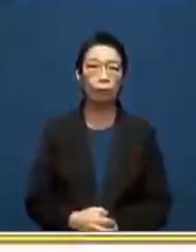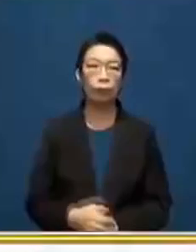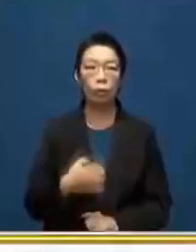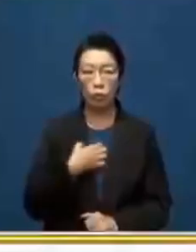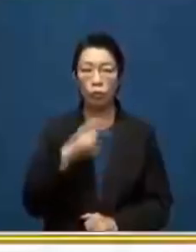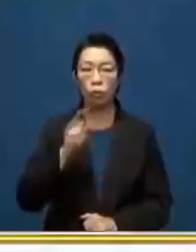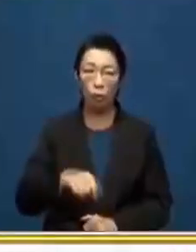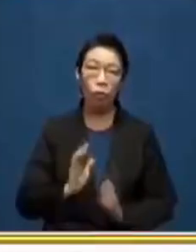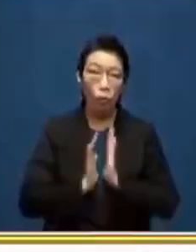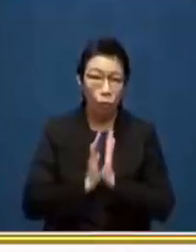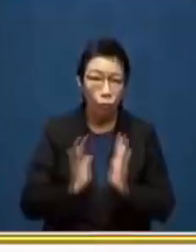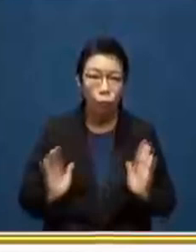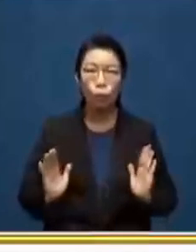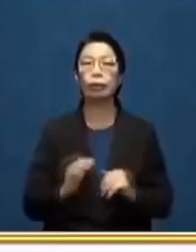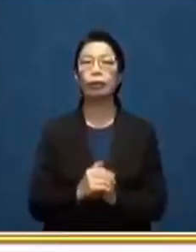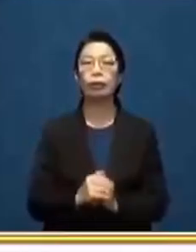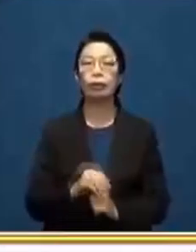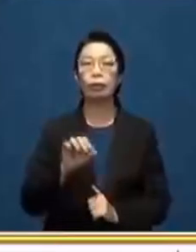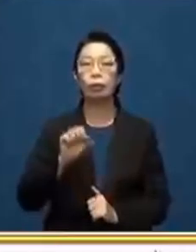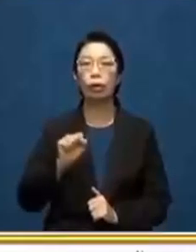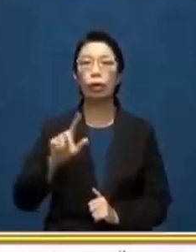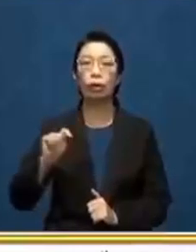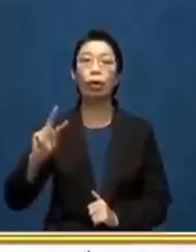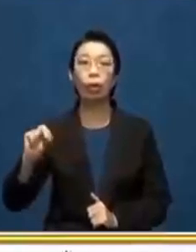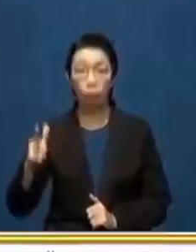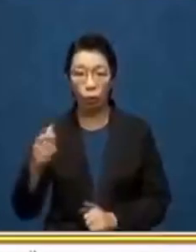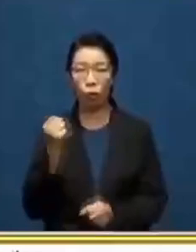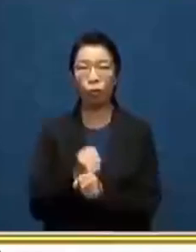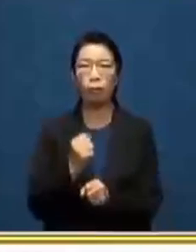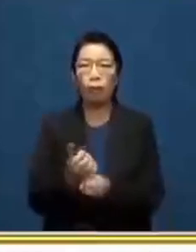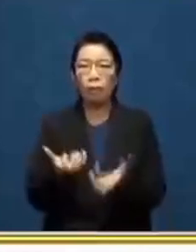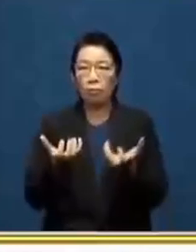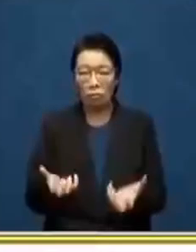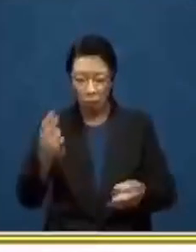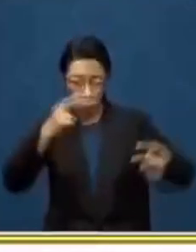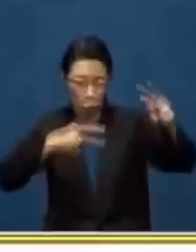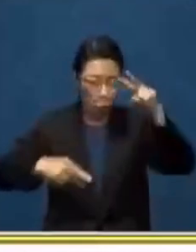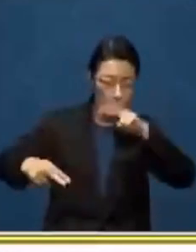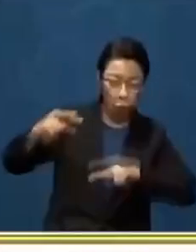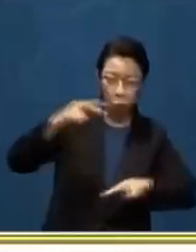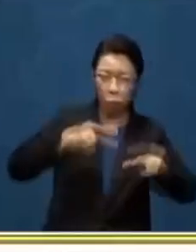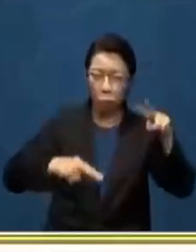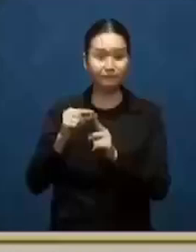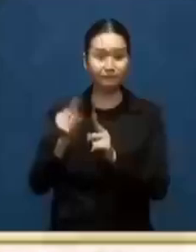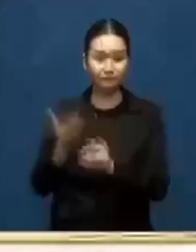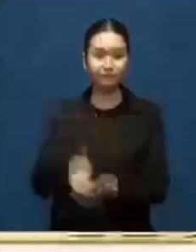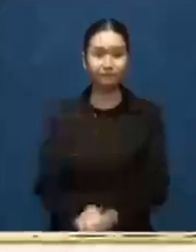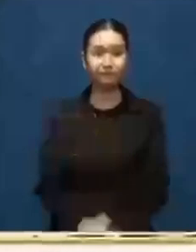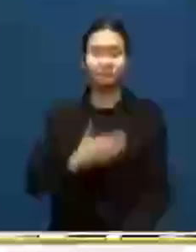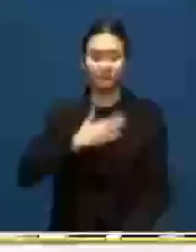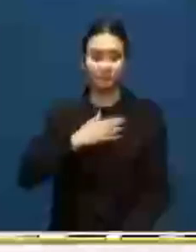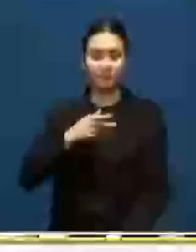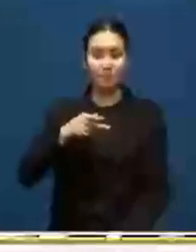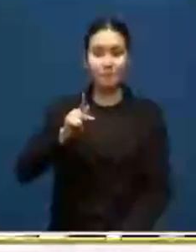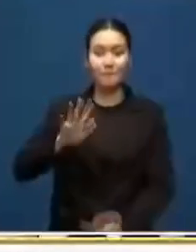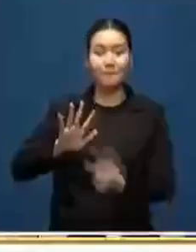อบคุณสตง.นะครับที่ได้ทำงานอย่างหนักนะครับตรวจสอบรายงานกว่า 8,000 รายงานนะประสิทธิ์ปฐมพดุง